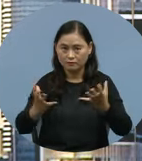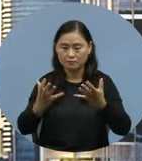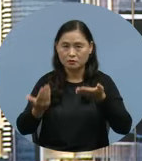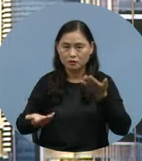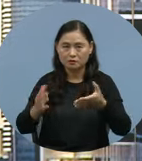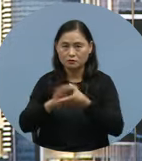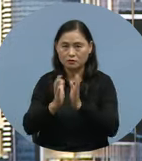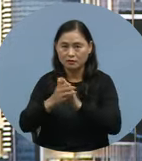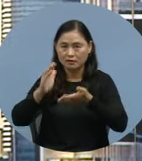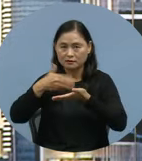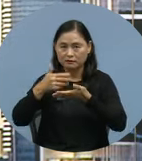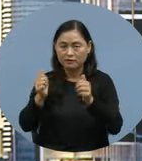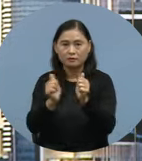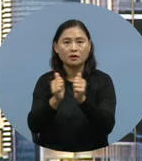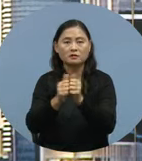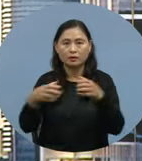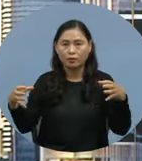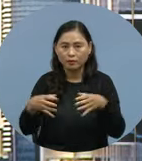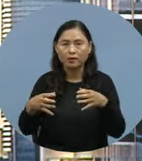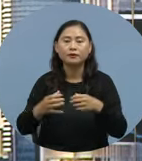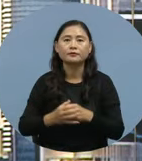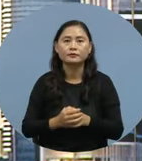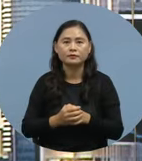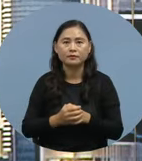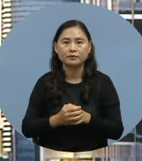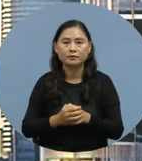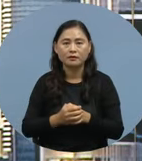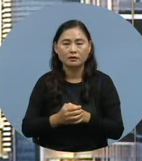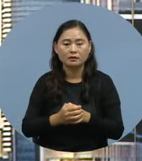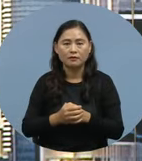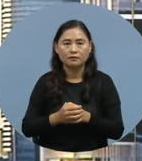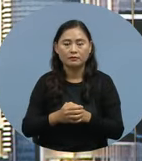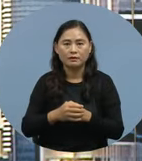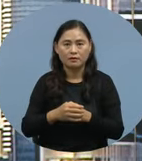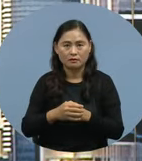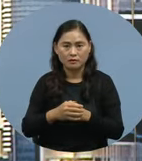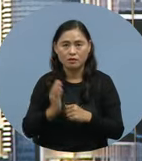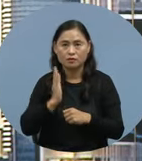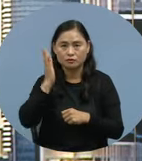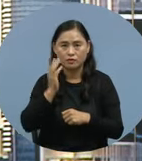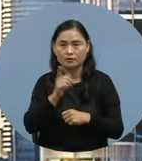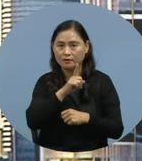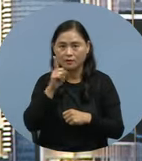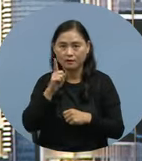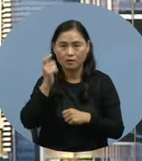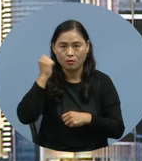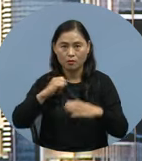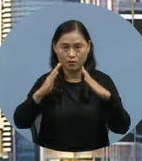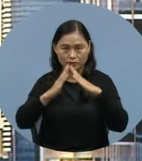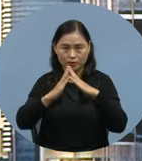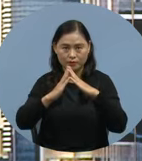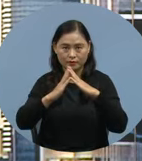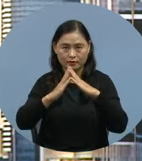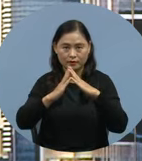食飯啊、朋友聚會嗰啲啦。咁另外咧就係順寧嘅安老院咧，就係